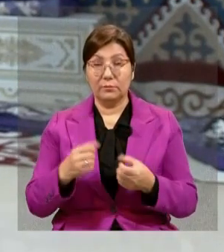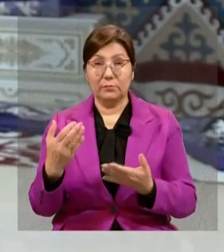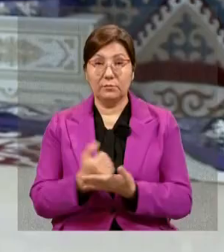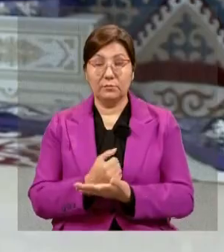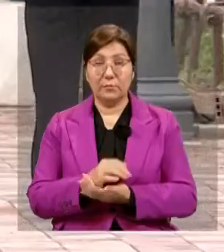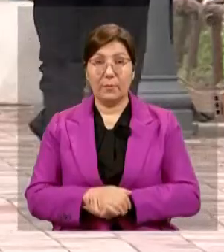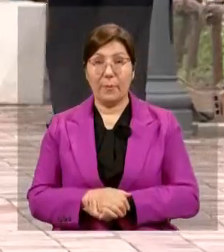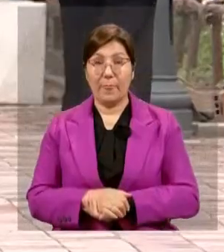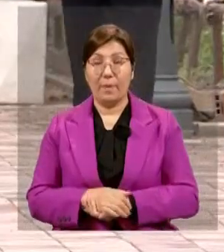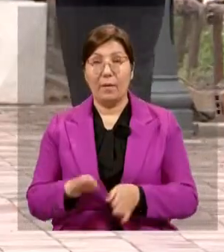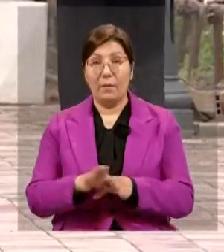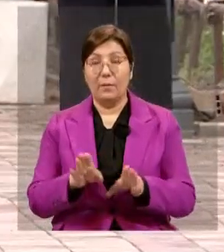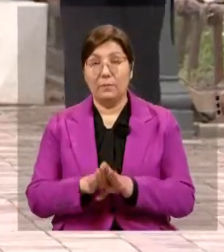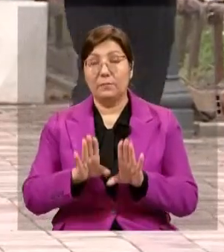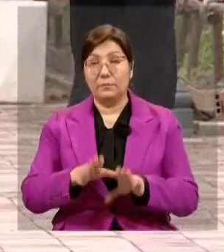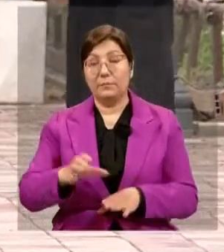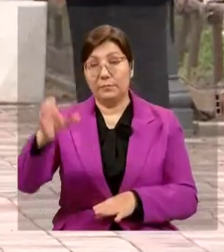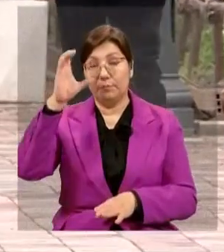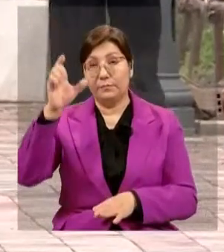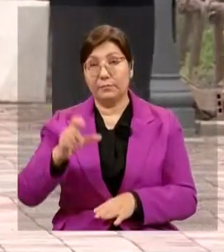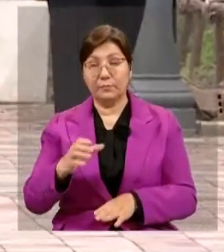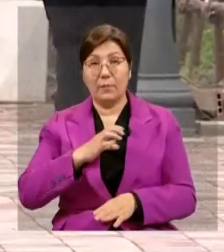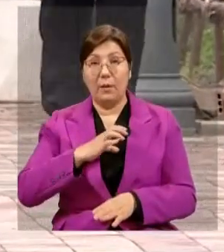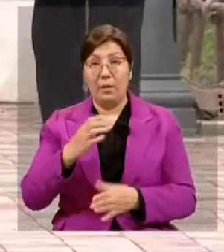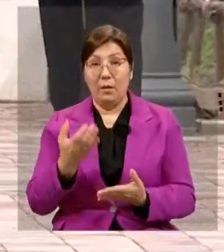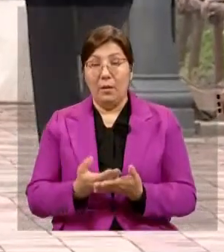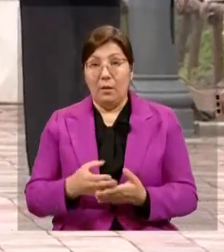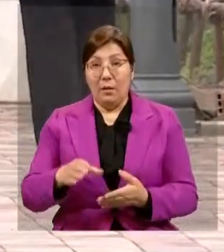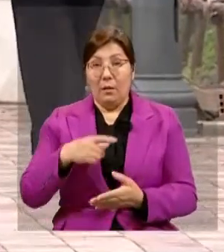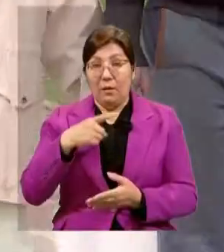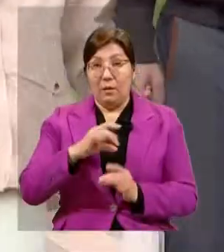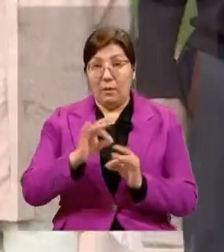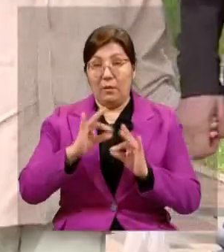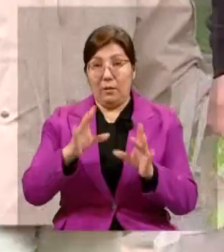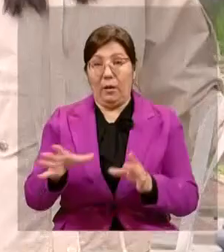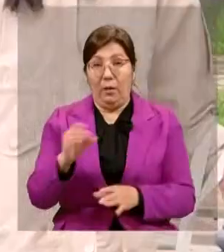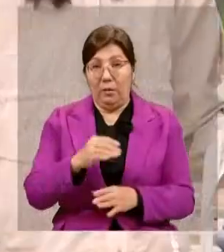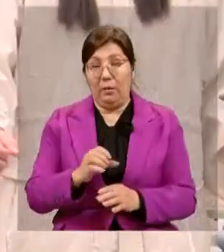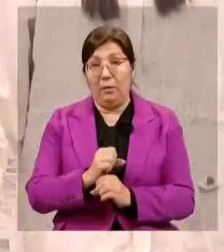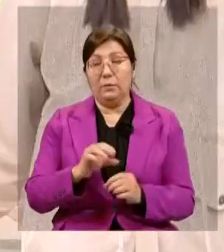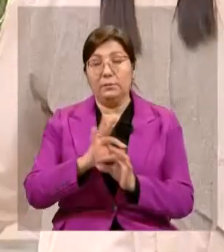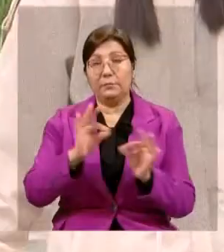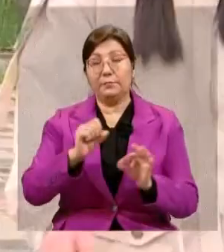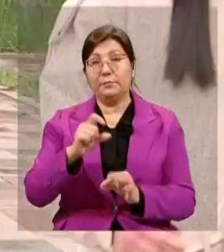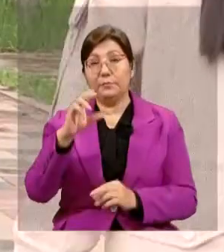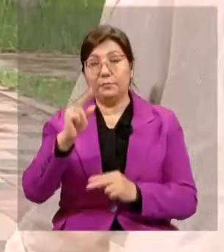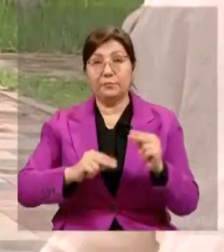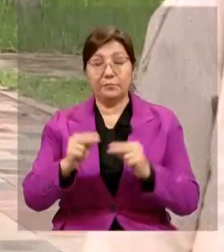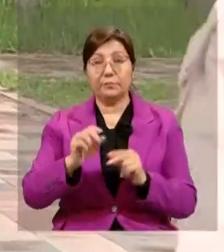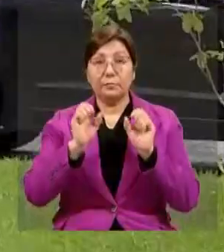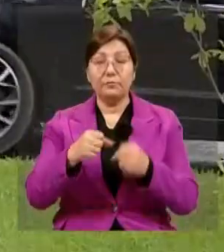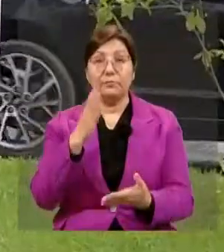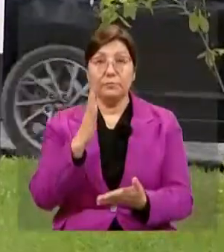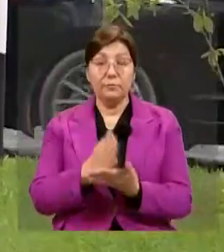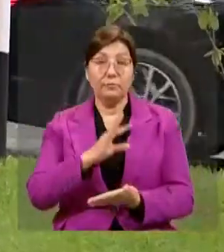жеткіземіз. Міне, жергілікті ғалымдар мен қоғам белсенділерінің пікірі осындай. Бәрі де атом электр станциясын салуға мүмкіндік бар